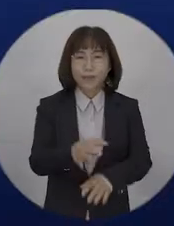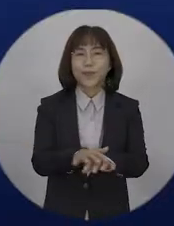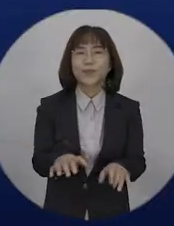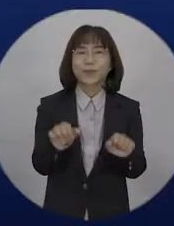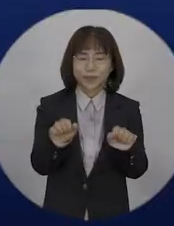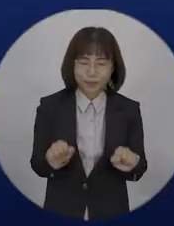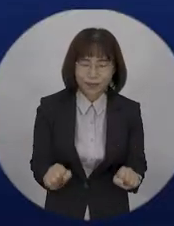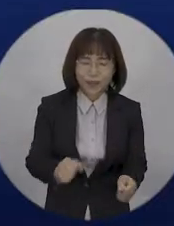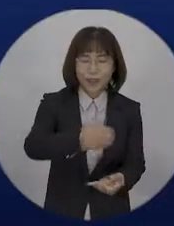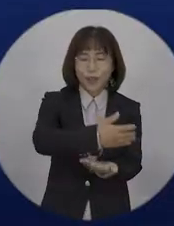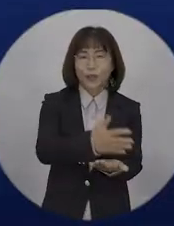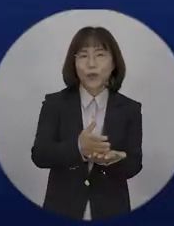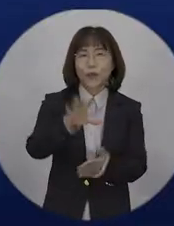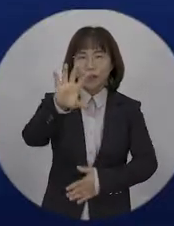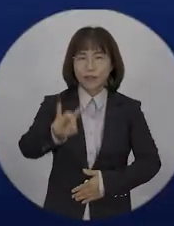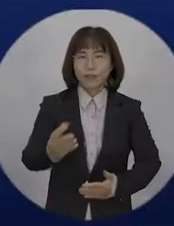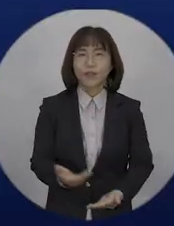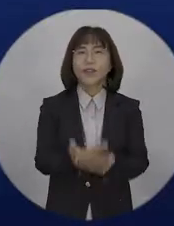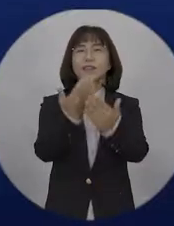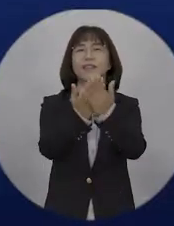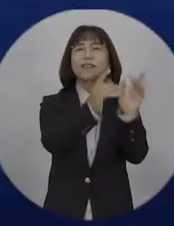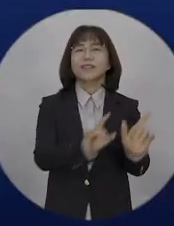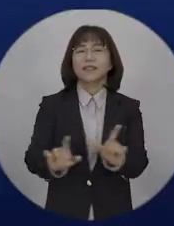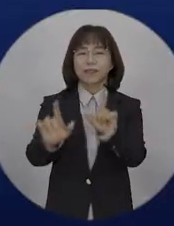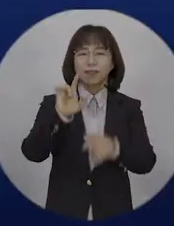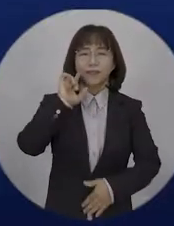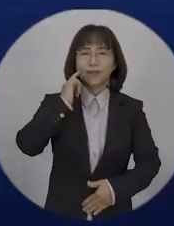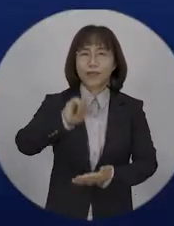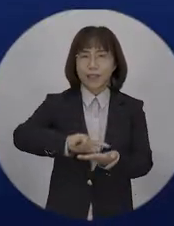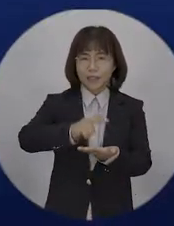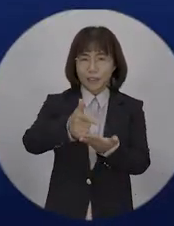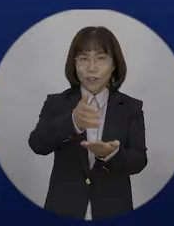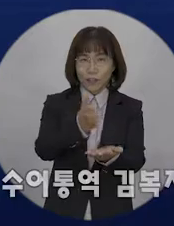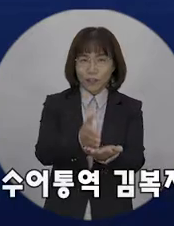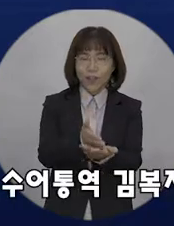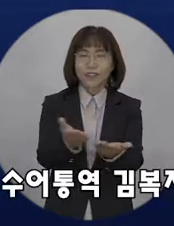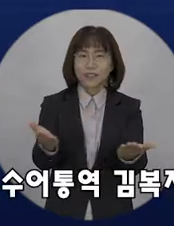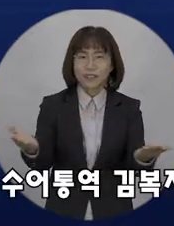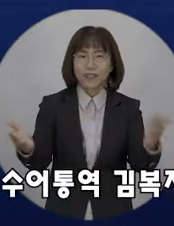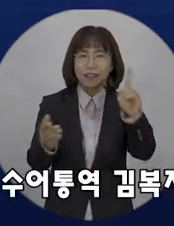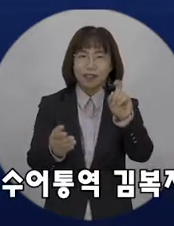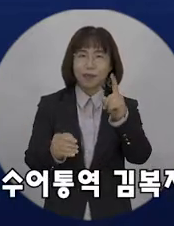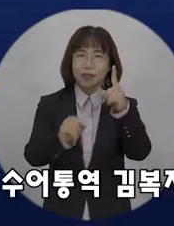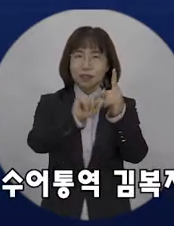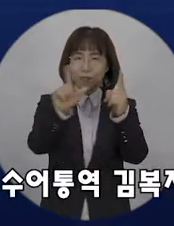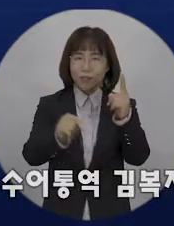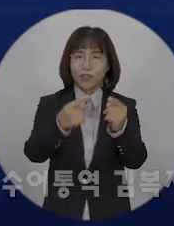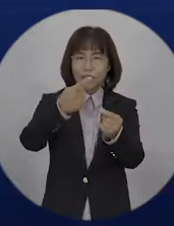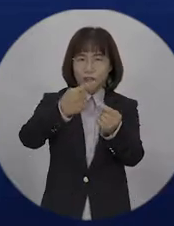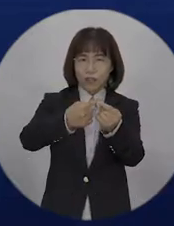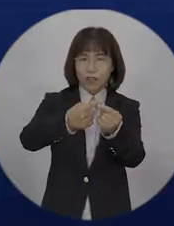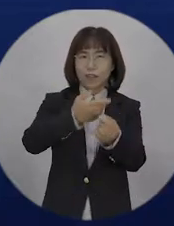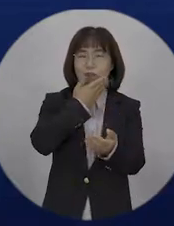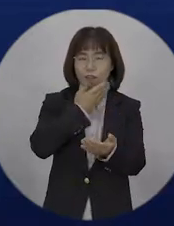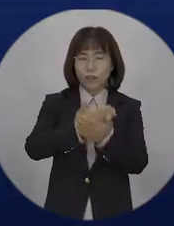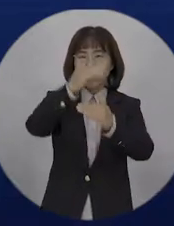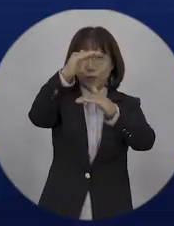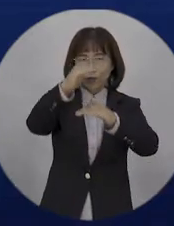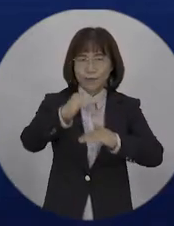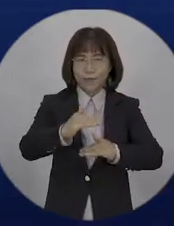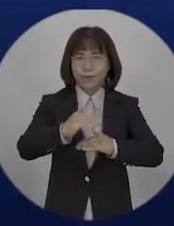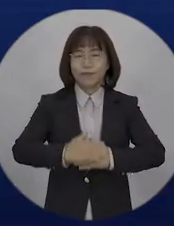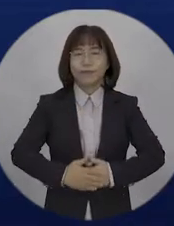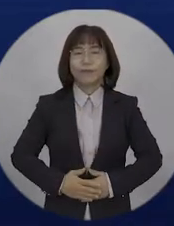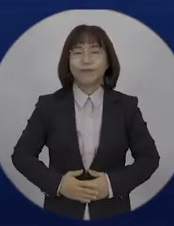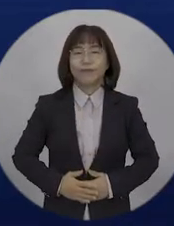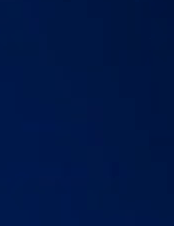국민 여러분 안녕하십니까? 조화로운 성장, 삶이 아름다운 강서, 아이강서TV 김민주입니다. 11월 첫째 주 주간 주요